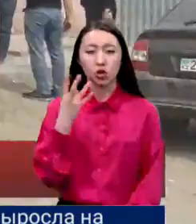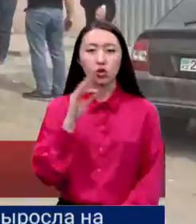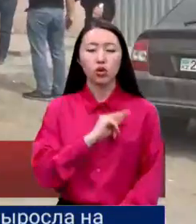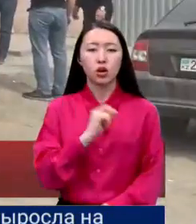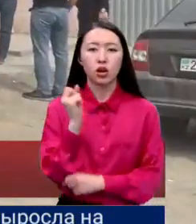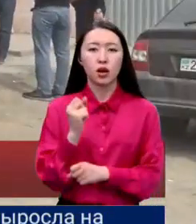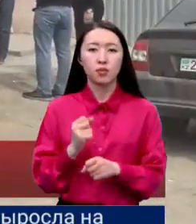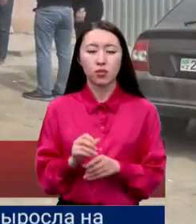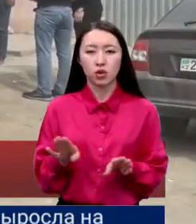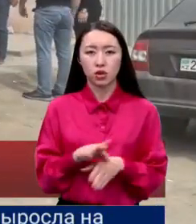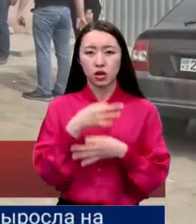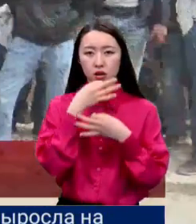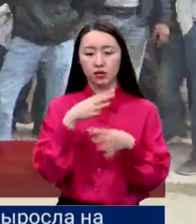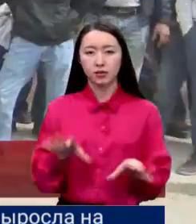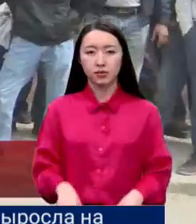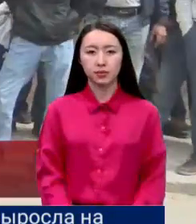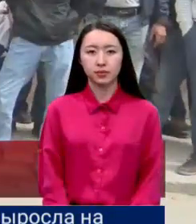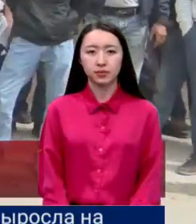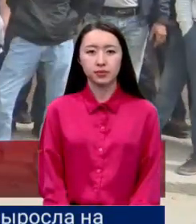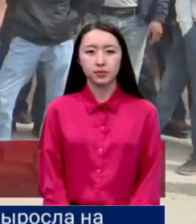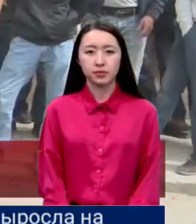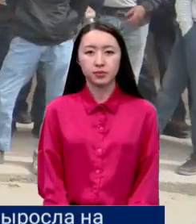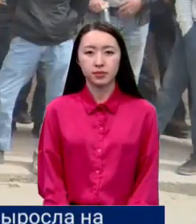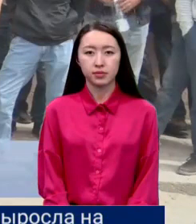рабочих такой расклад не устроил.